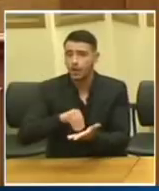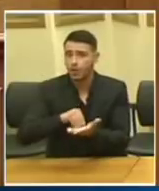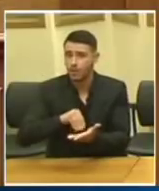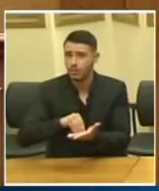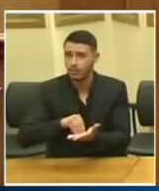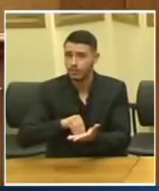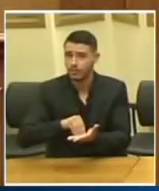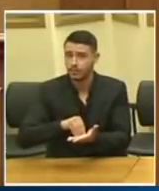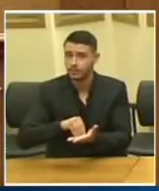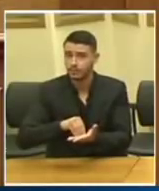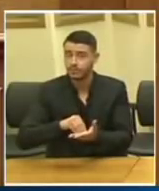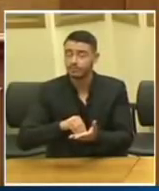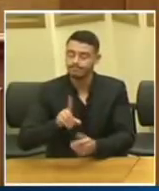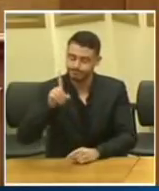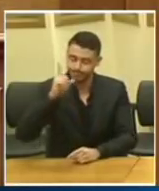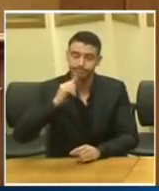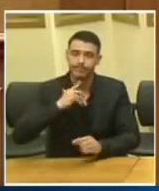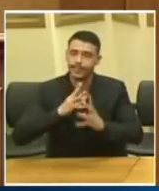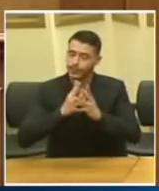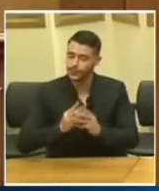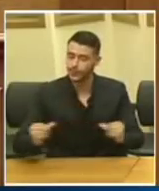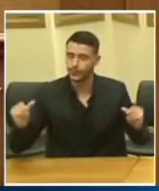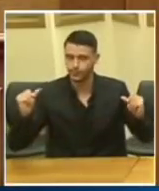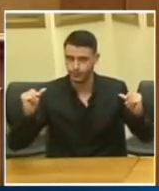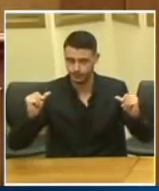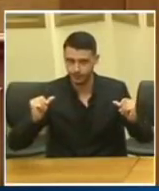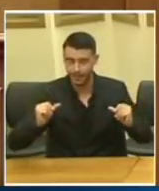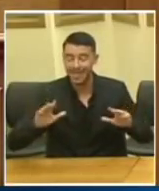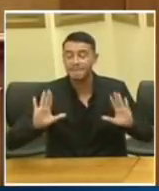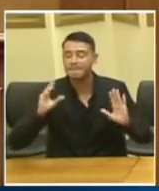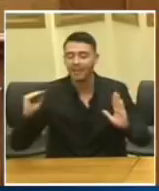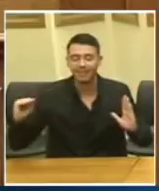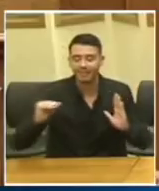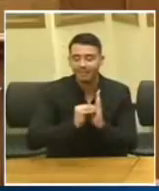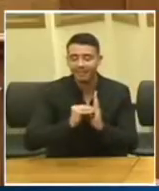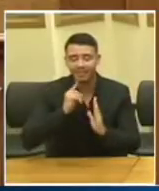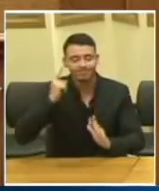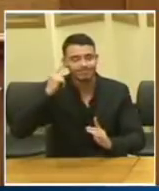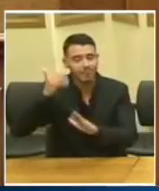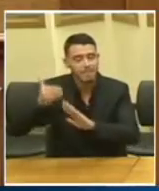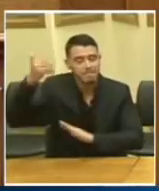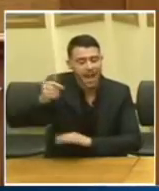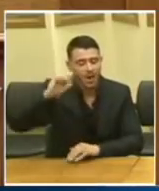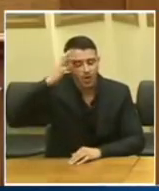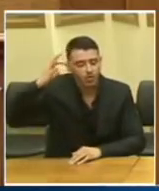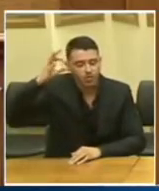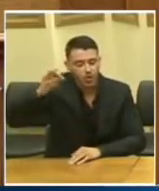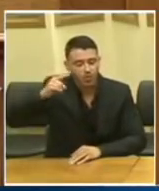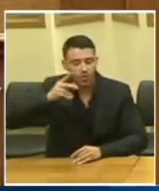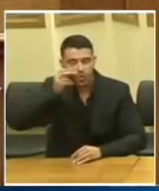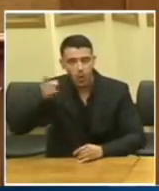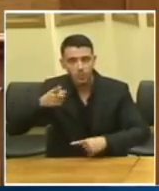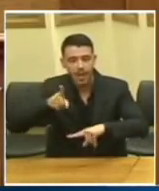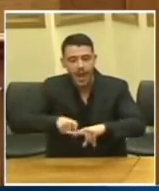για τον απαλληφή κάθε όρου αλυτρωτισμού που εμπεριέχεται στο Σύνταγμα των γειτόνων μας.